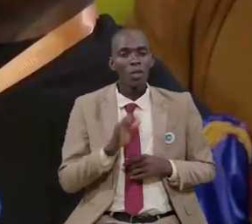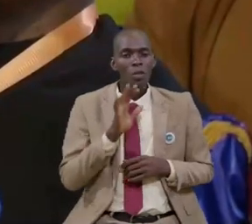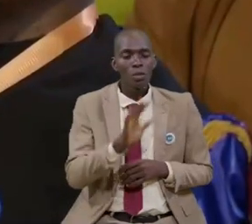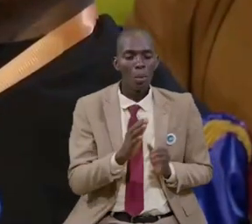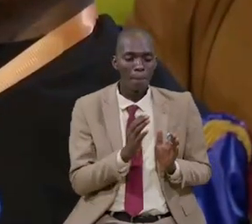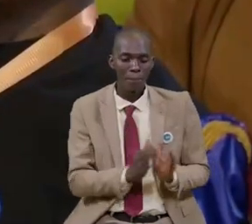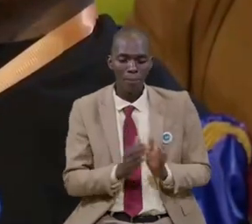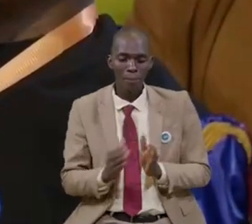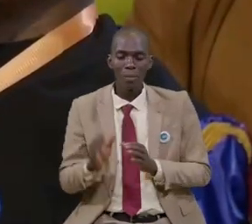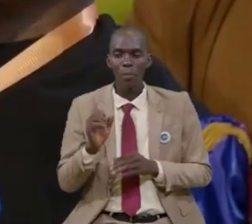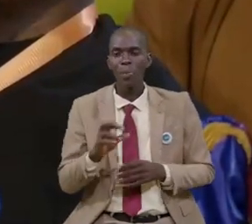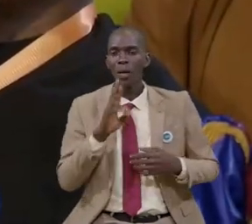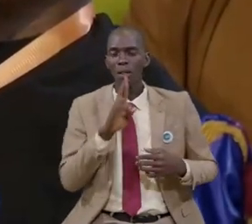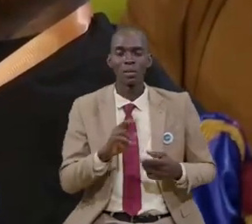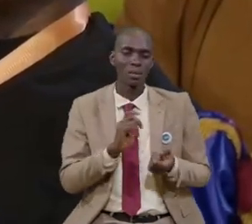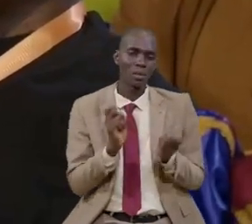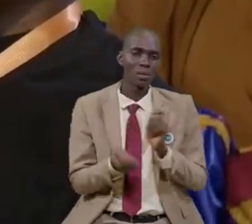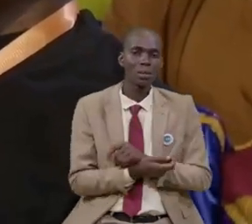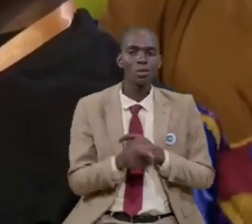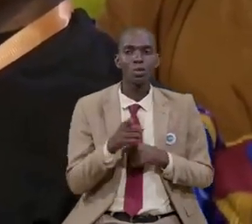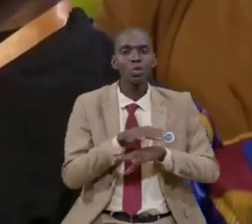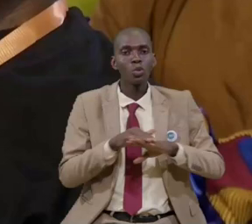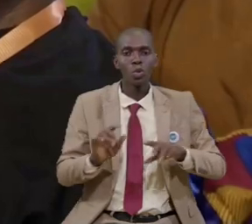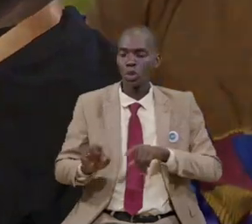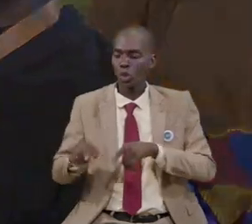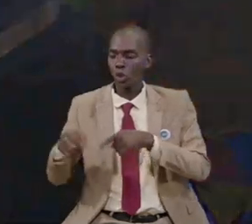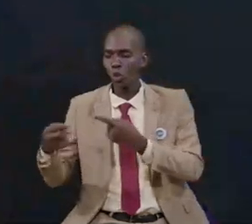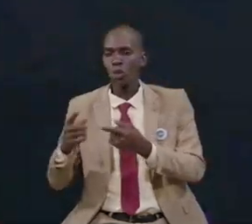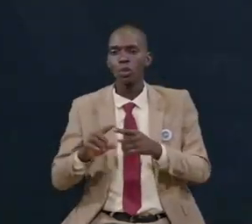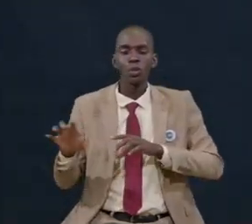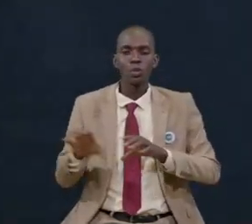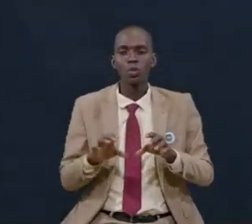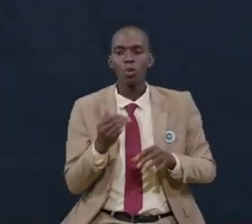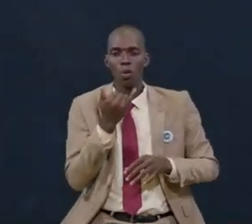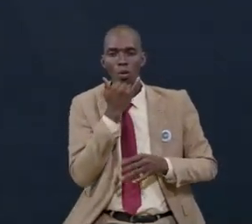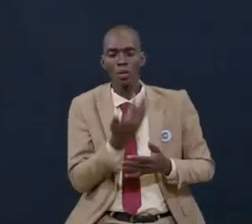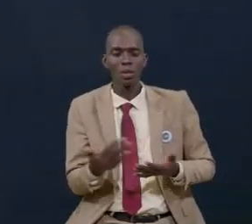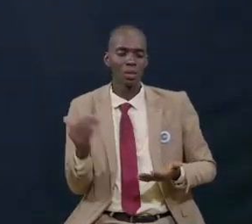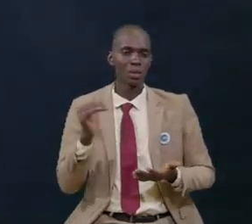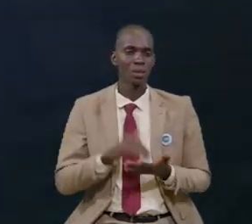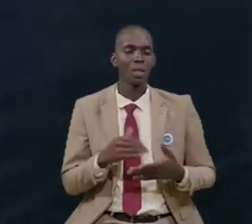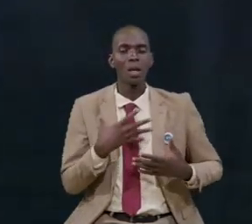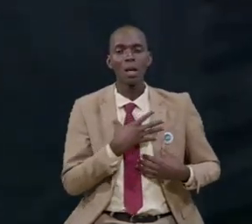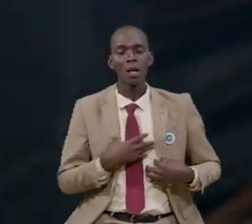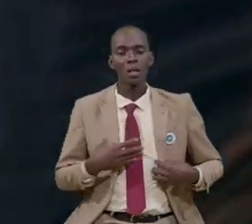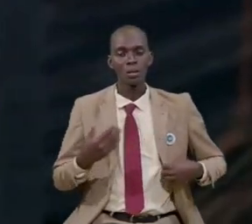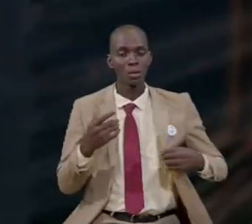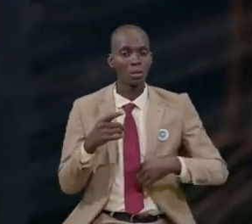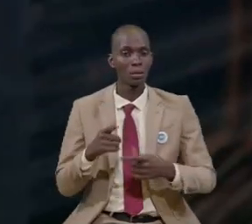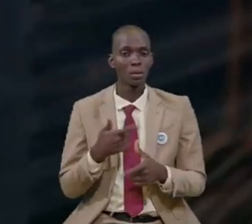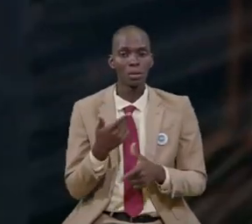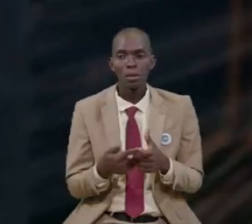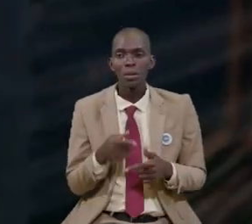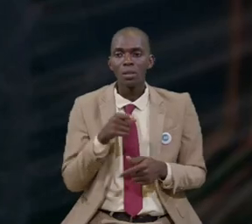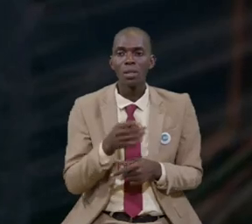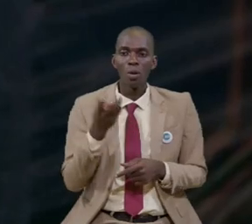projets, tout change, vous n'allez plus faire ces choses. Donc, il est resté.